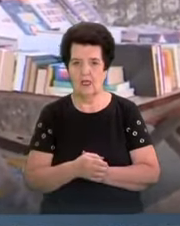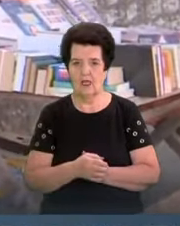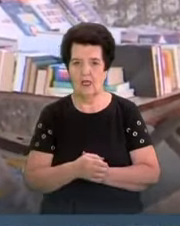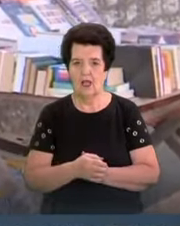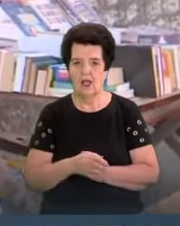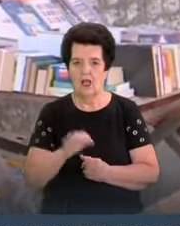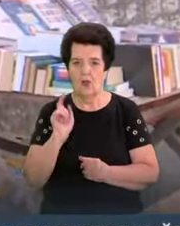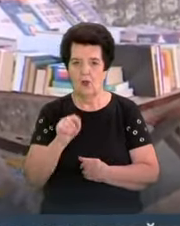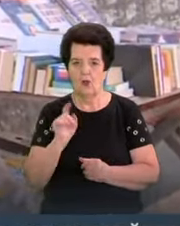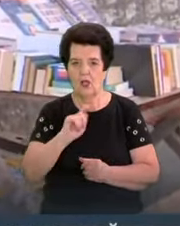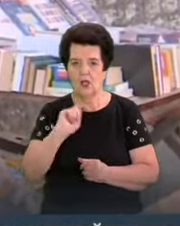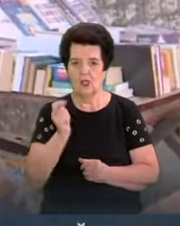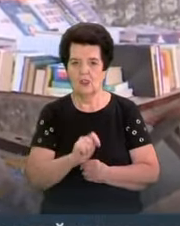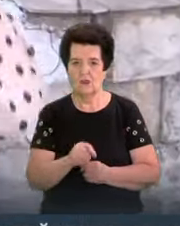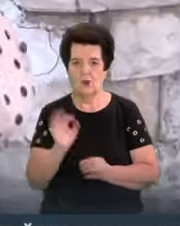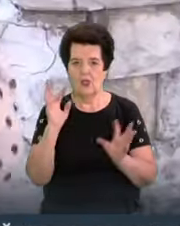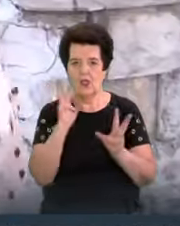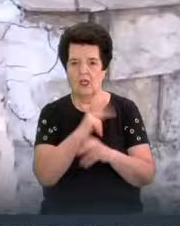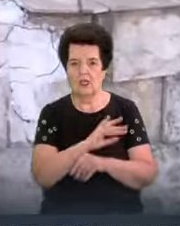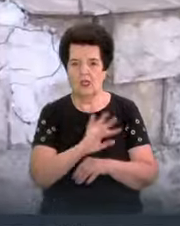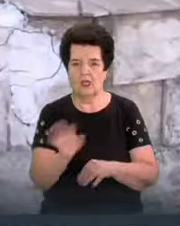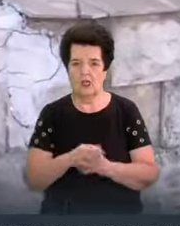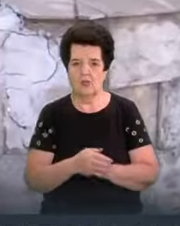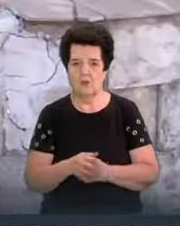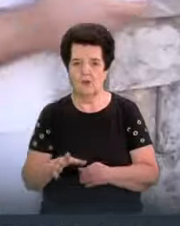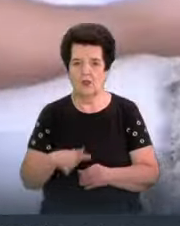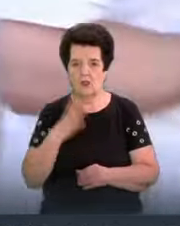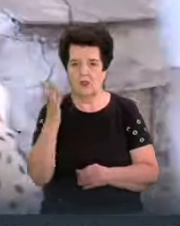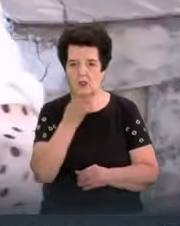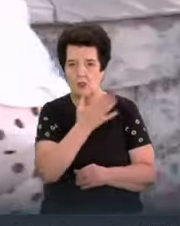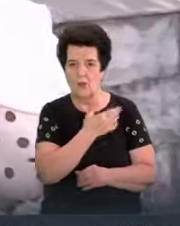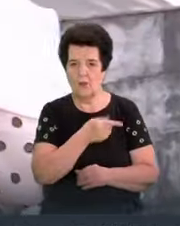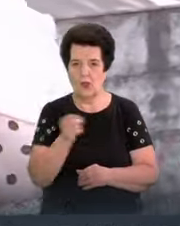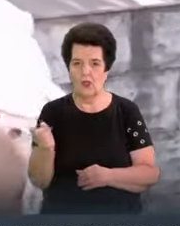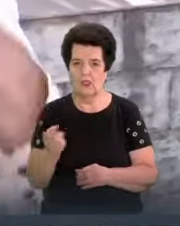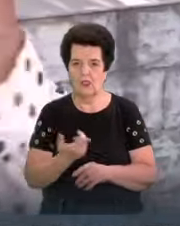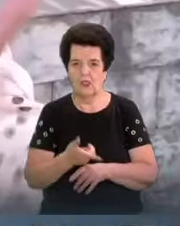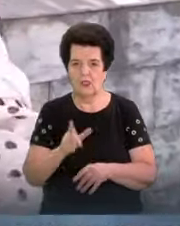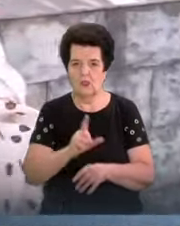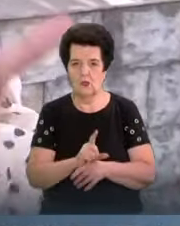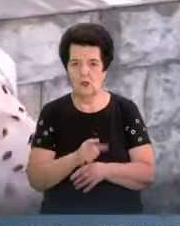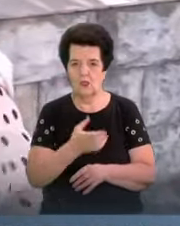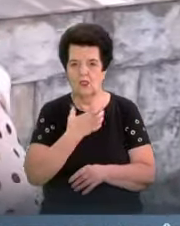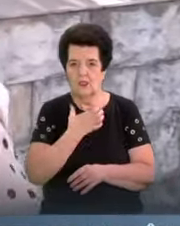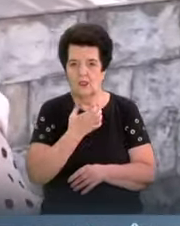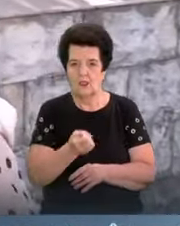absolut nedrept. Eu cred că a fost o perioadă destul de